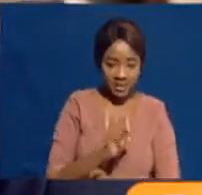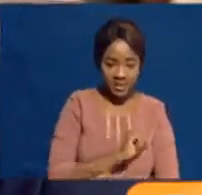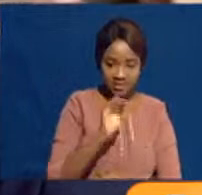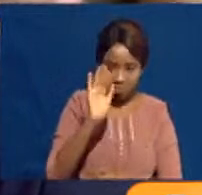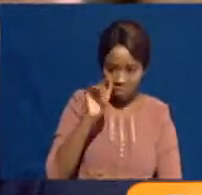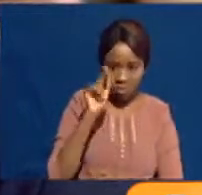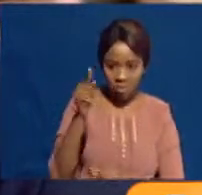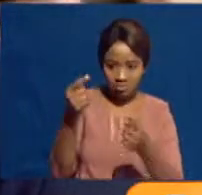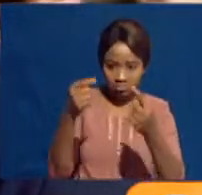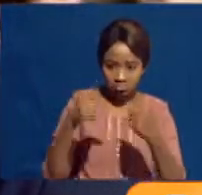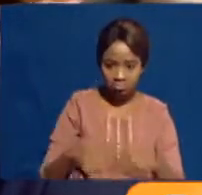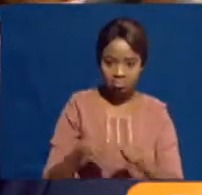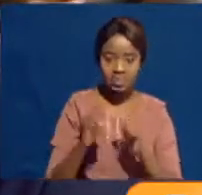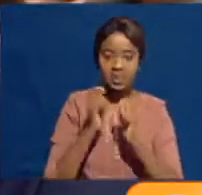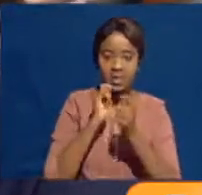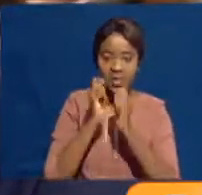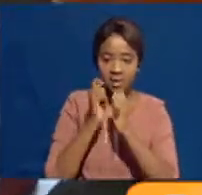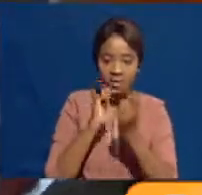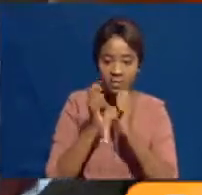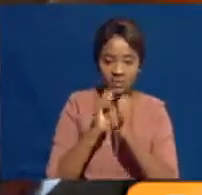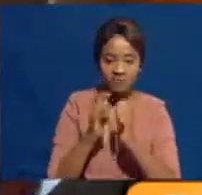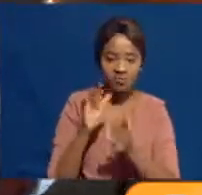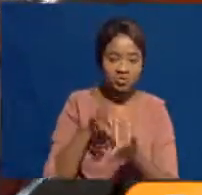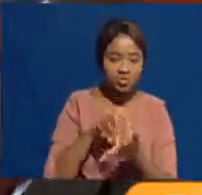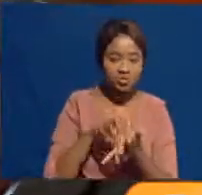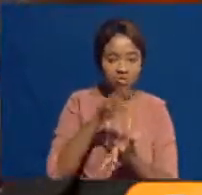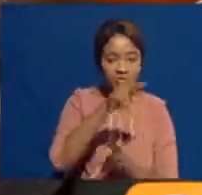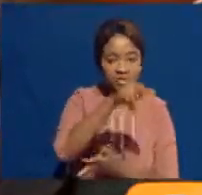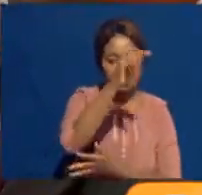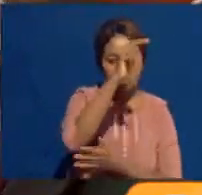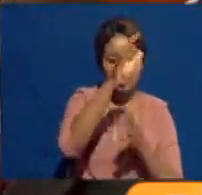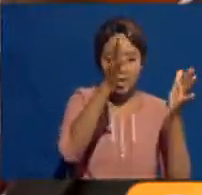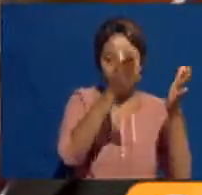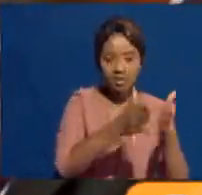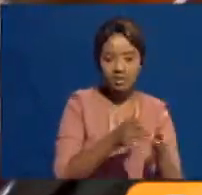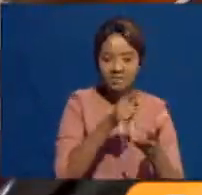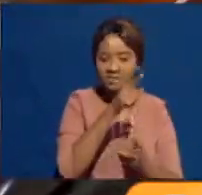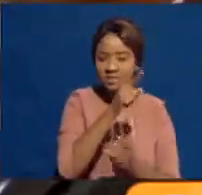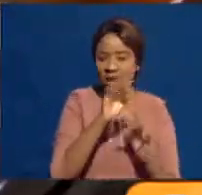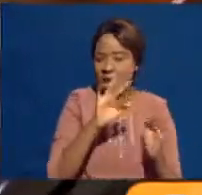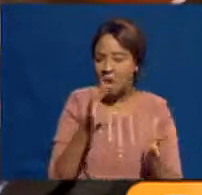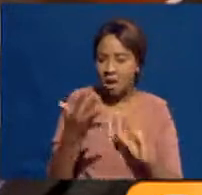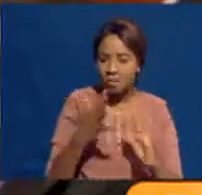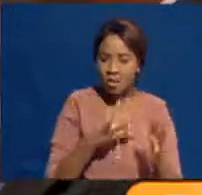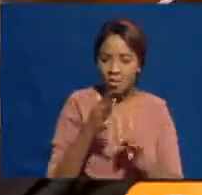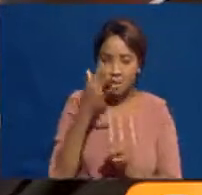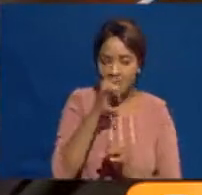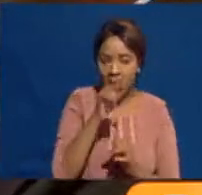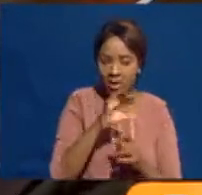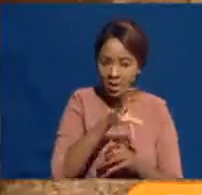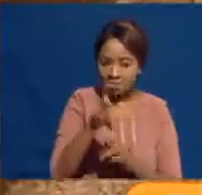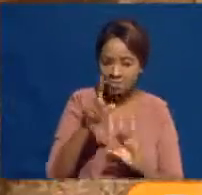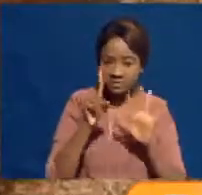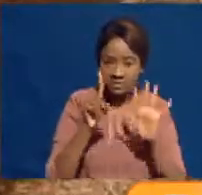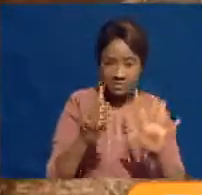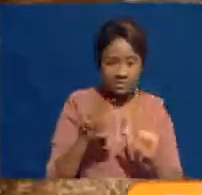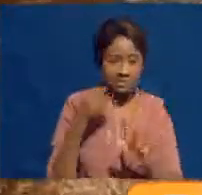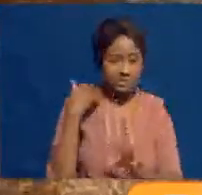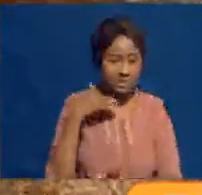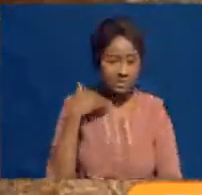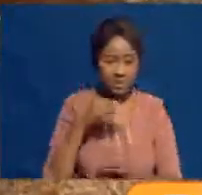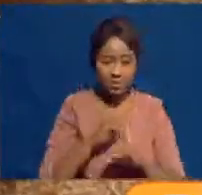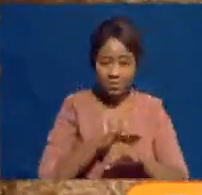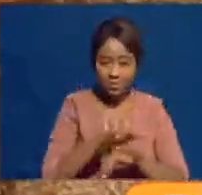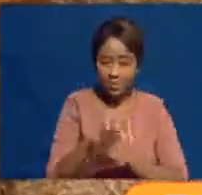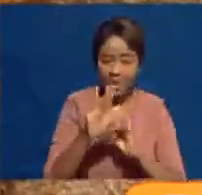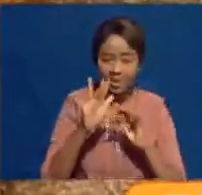kuhusu operesheni ya kiusalama Bonde la Ufa, ambapo kaunti sita zinazidi kushuhudia utovu wa usalama. Waziri